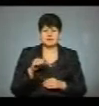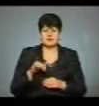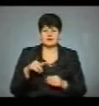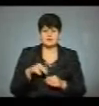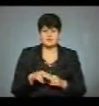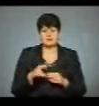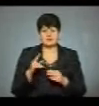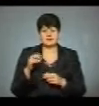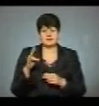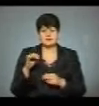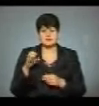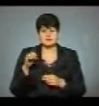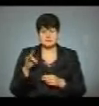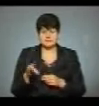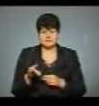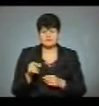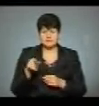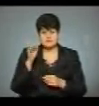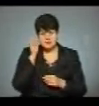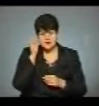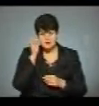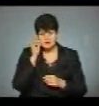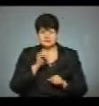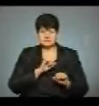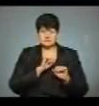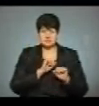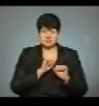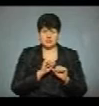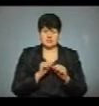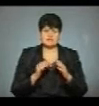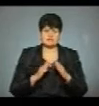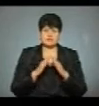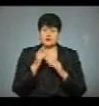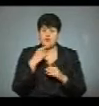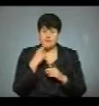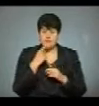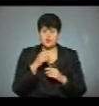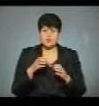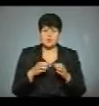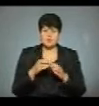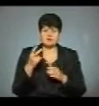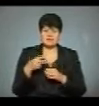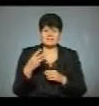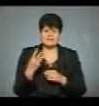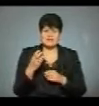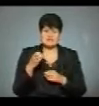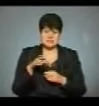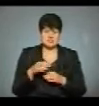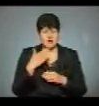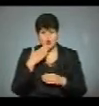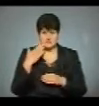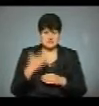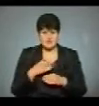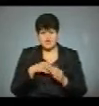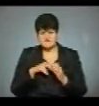у Залізчиках. Він згадує, як прикривали вихід кіборгів з вишки. Віталій каже, його група 23 січня останньою виходила